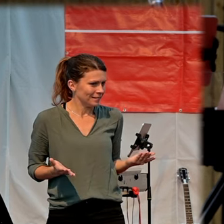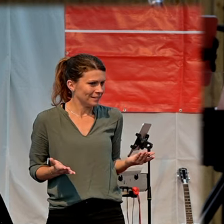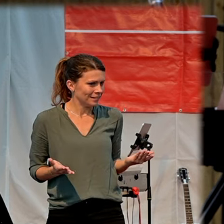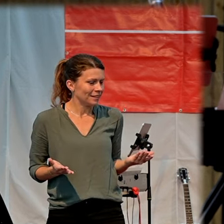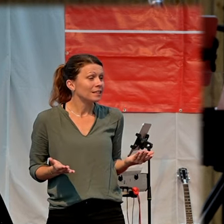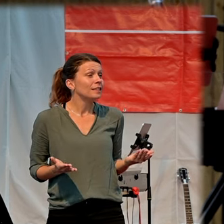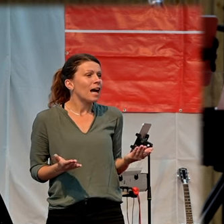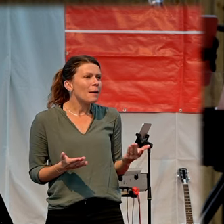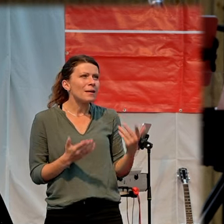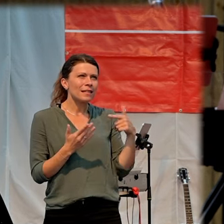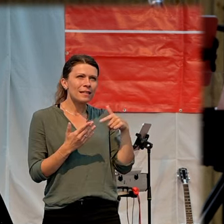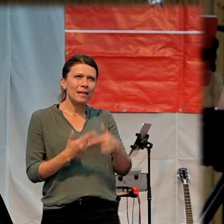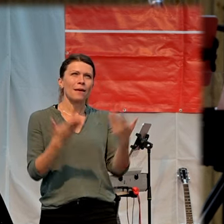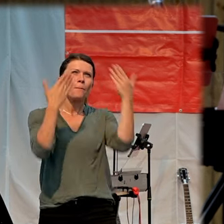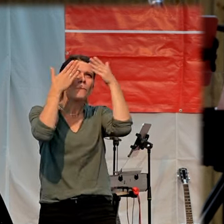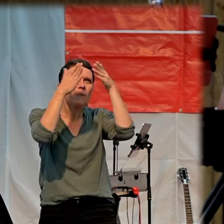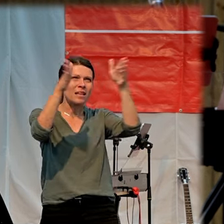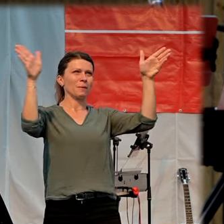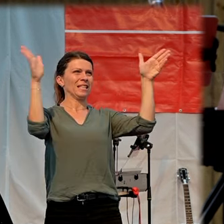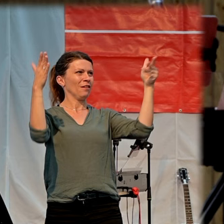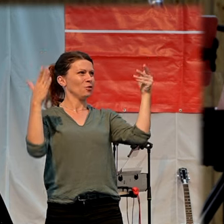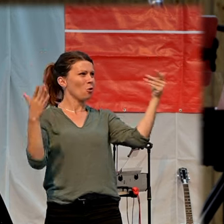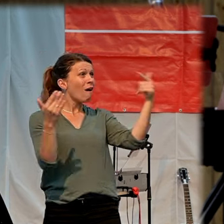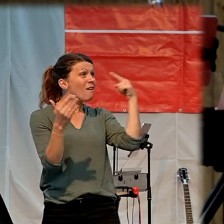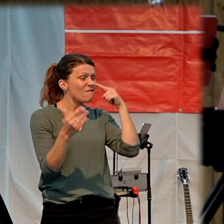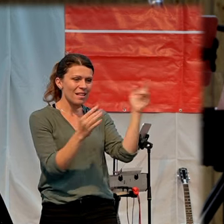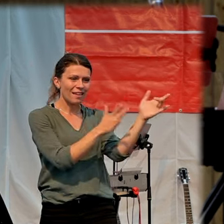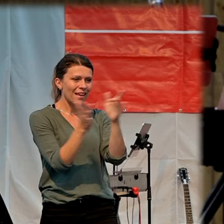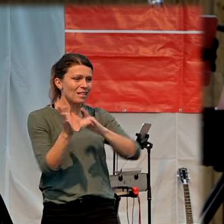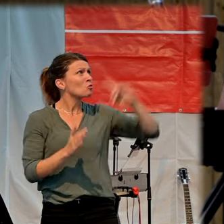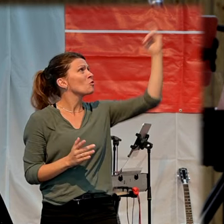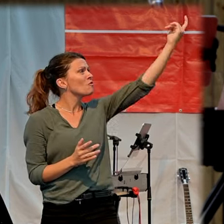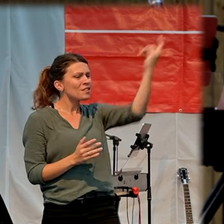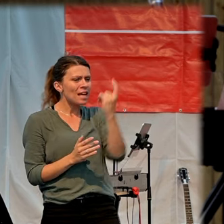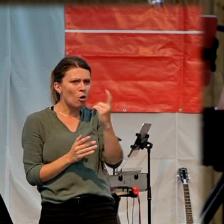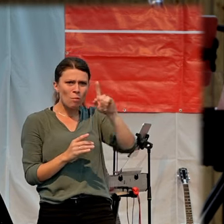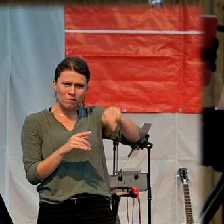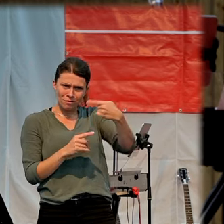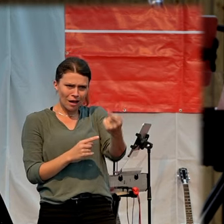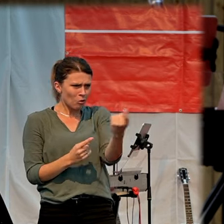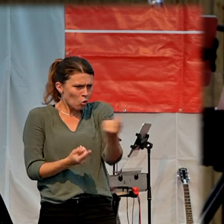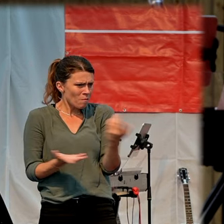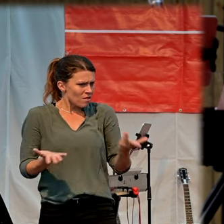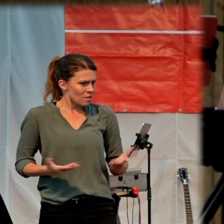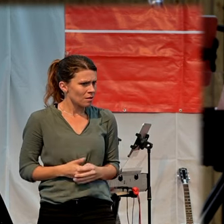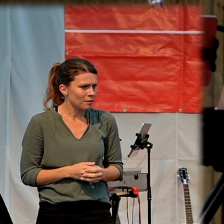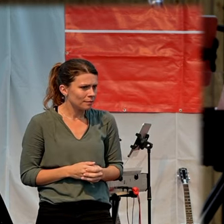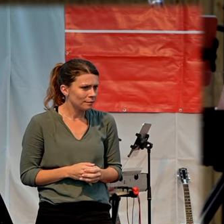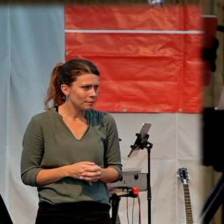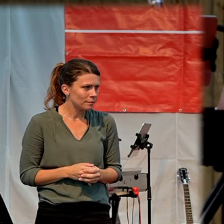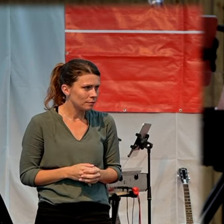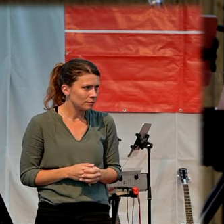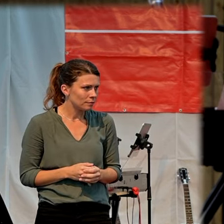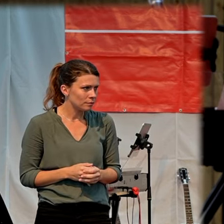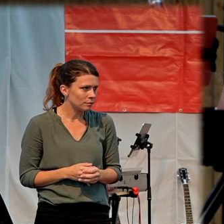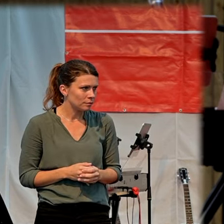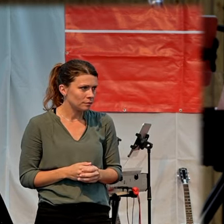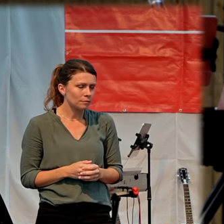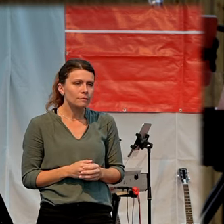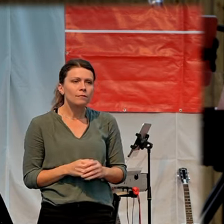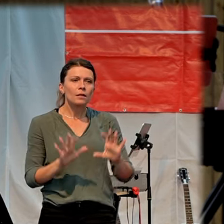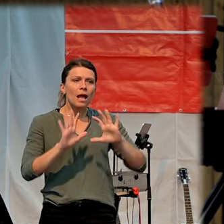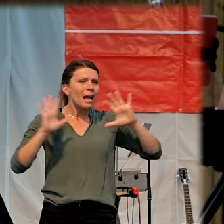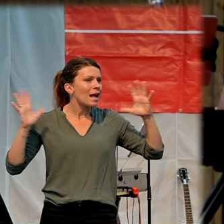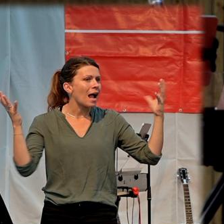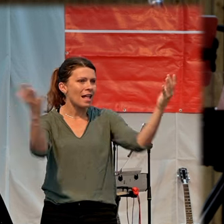diese Dimension, was passiert denn, wenn Jesus wiederkommt? Was denkst du? Wird das ganze Reich,